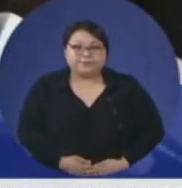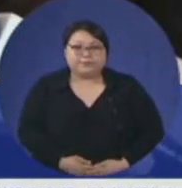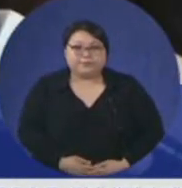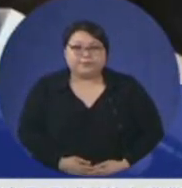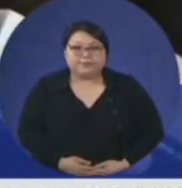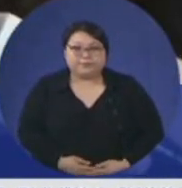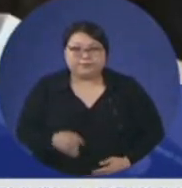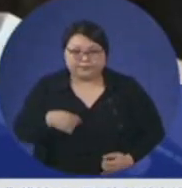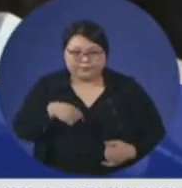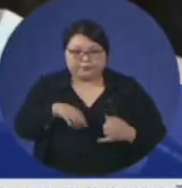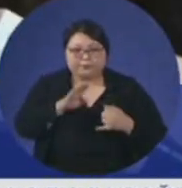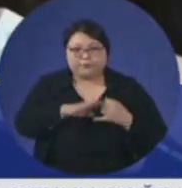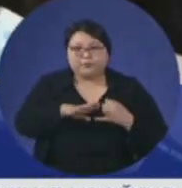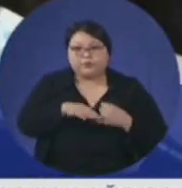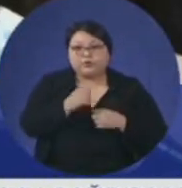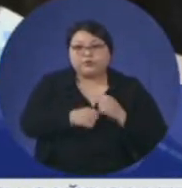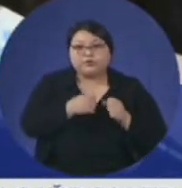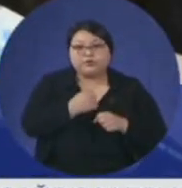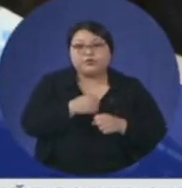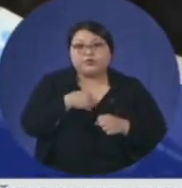Сүүлийн жилүүдэд ер нь Монгол улс бол